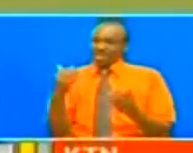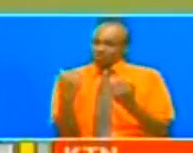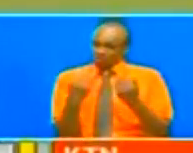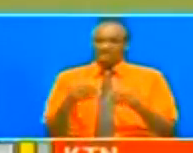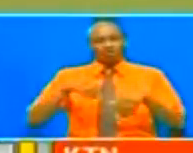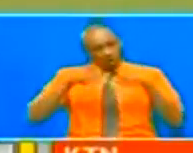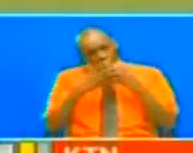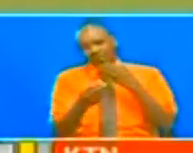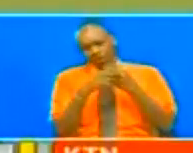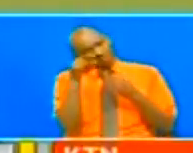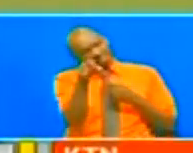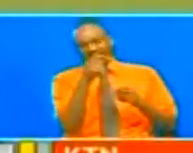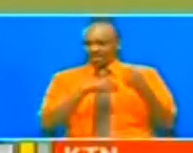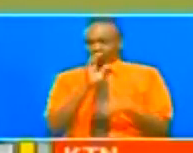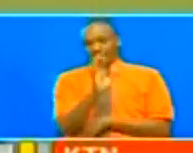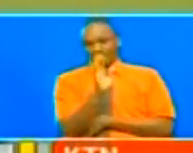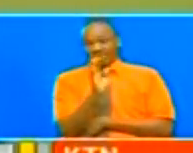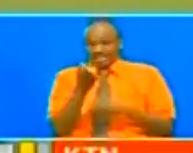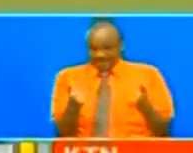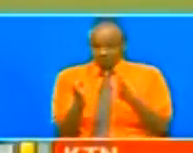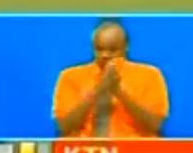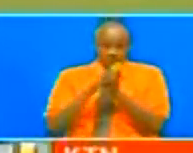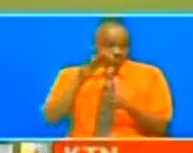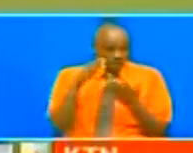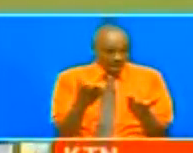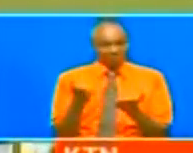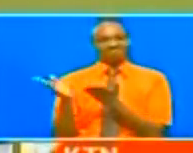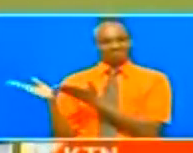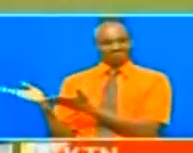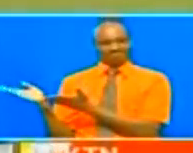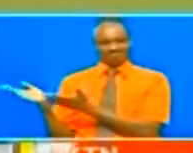zaidi kuiga mfano huo. Nicholas Wambua anaarifu zaidi.